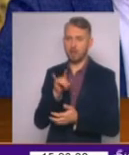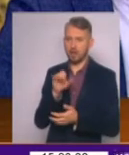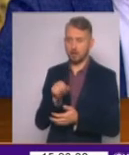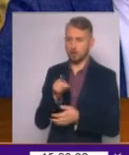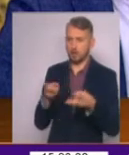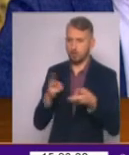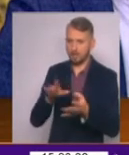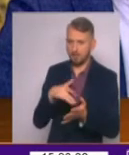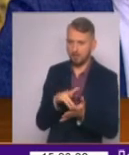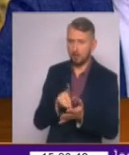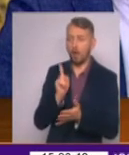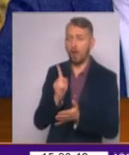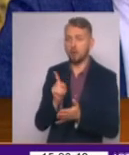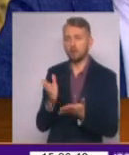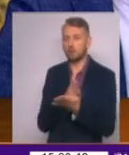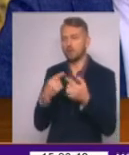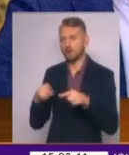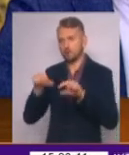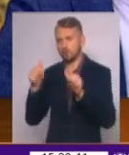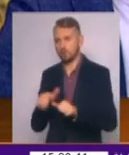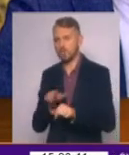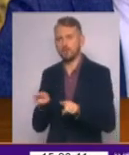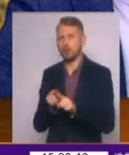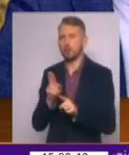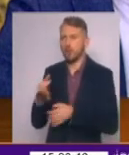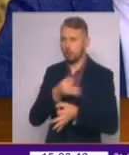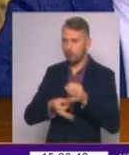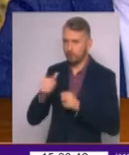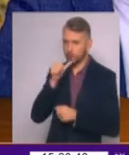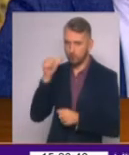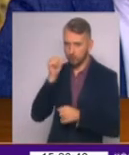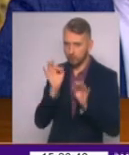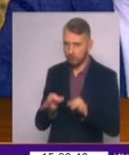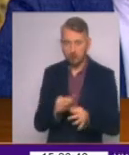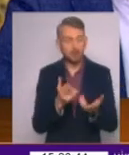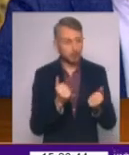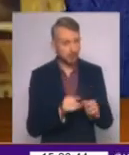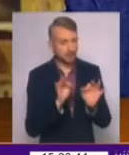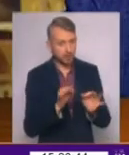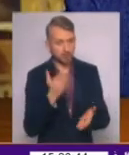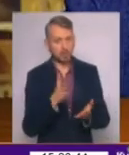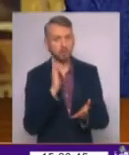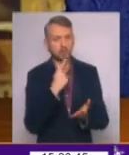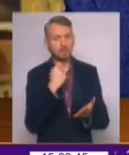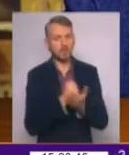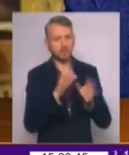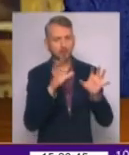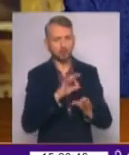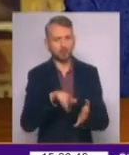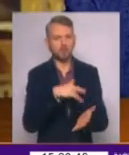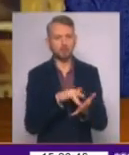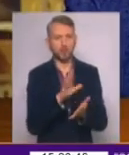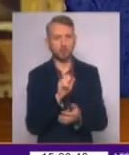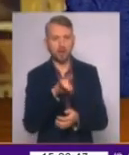необхідна місту. Однак, зовсім в іншому форматі, не в тому, в якому обговорювалося минулого року. Правильно я розумію? Звичайно, так. Да. Якщо буде прийнятий закон про муніципальну